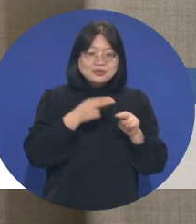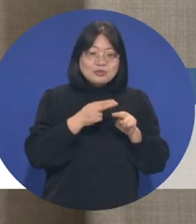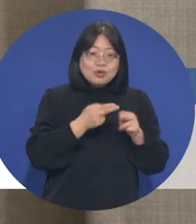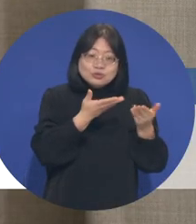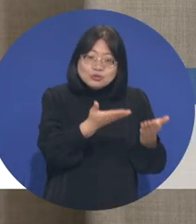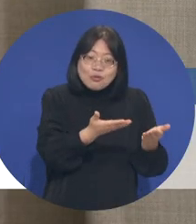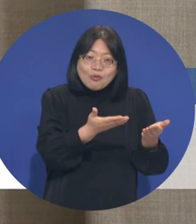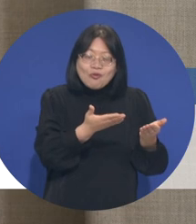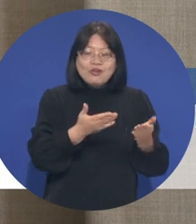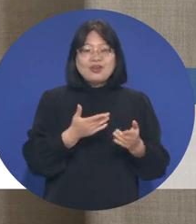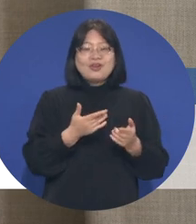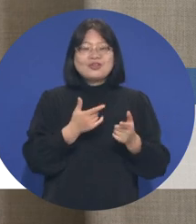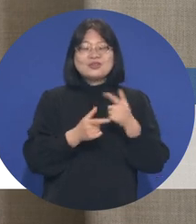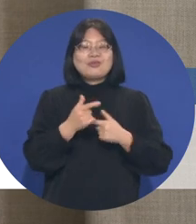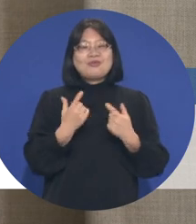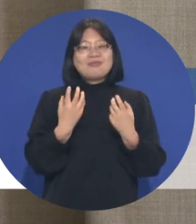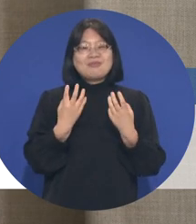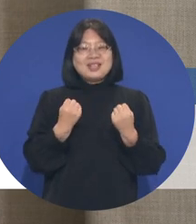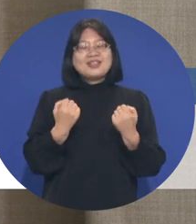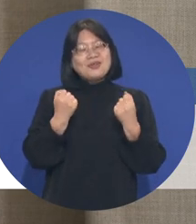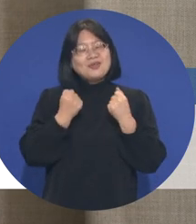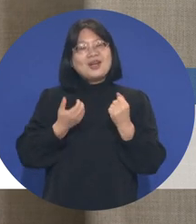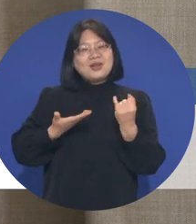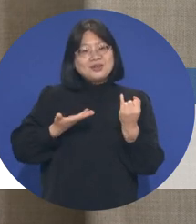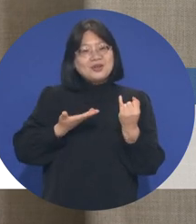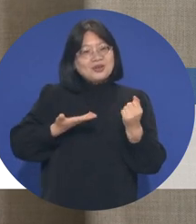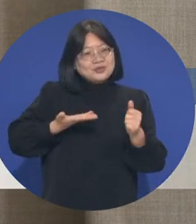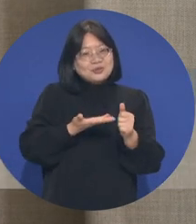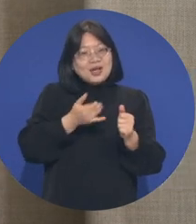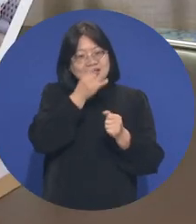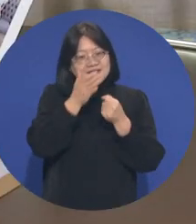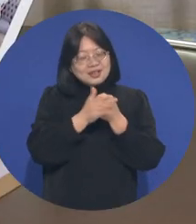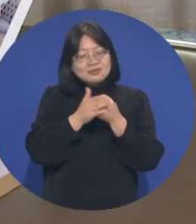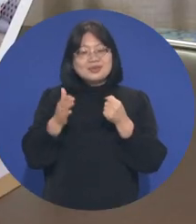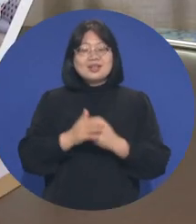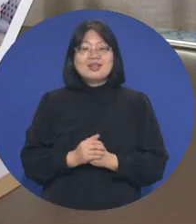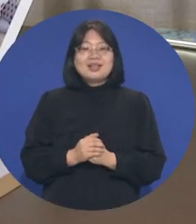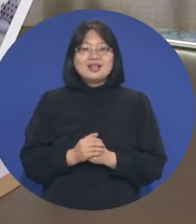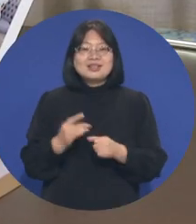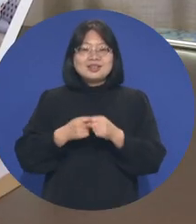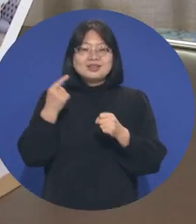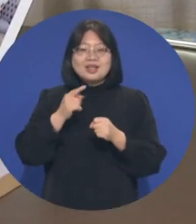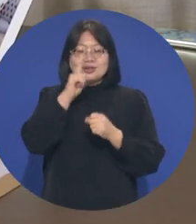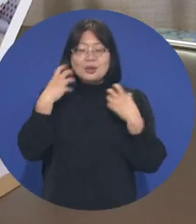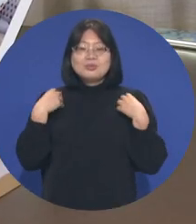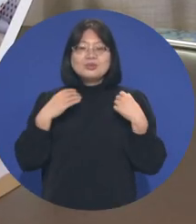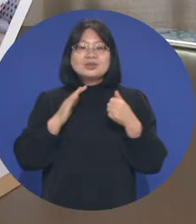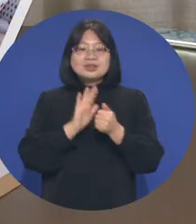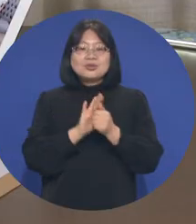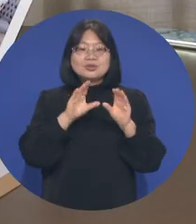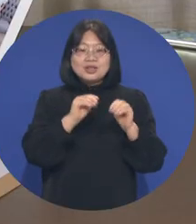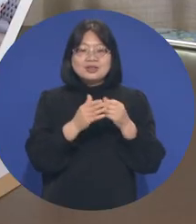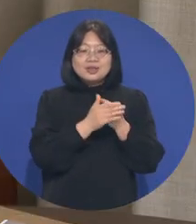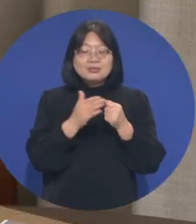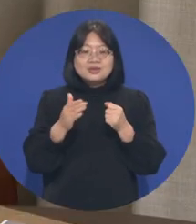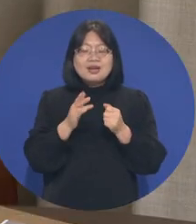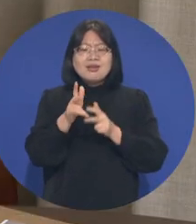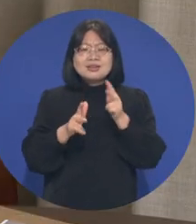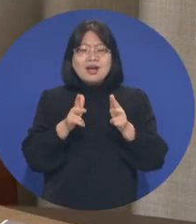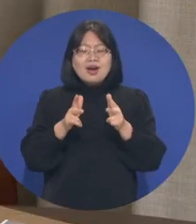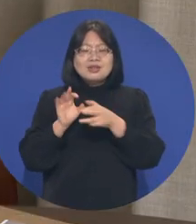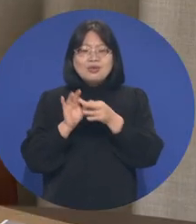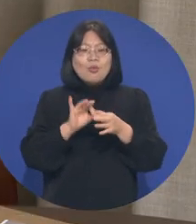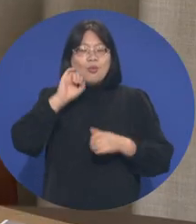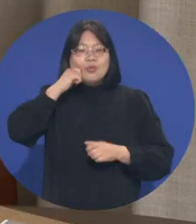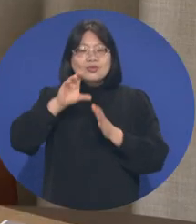어 또 더 많이 건강하게 제공해줄 수 있다라는 생각에 지난해 정부 지원 중단으로 사업을 이어가기 어려웠을